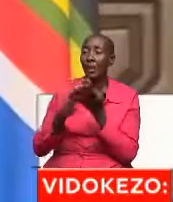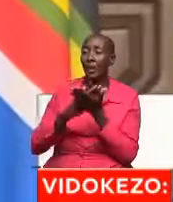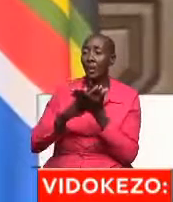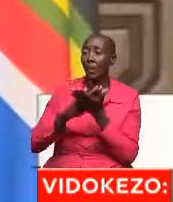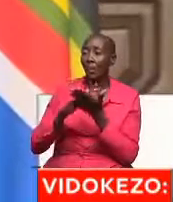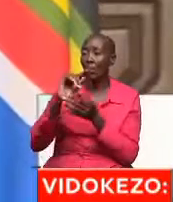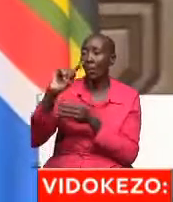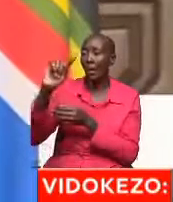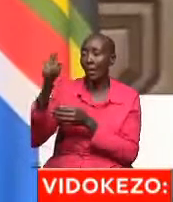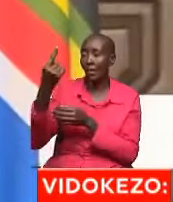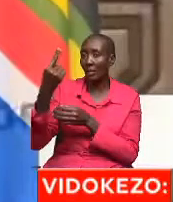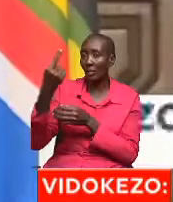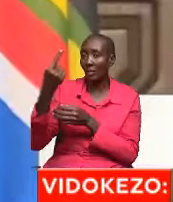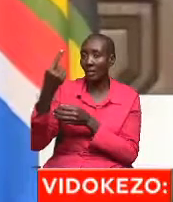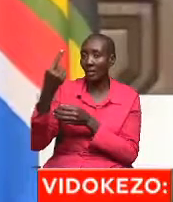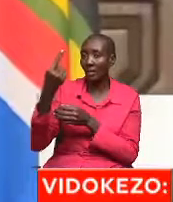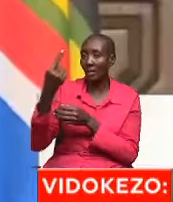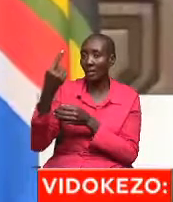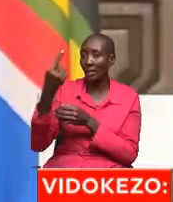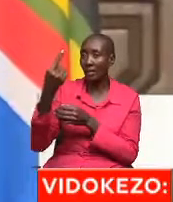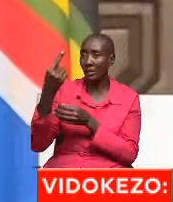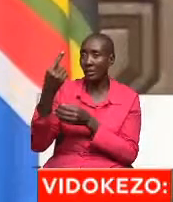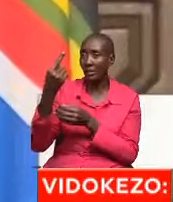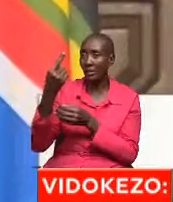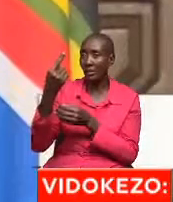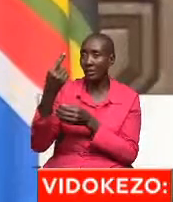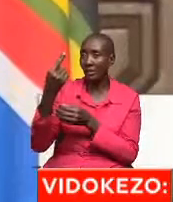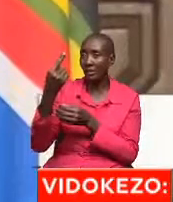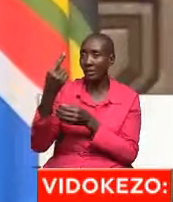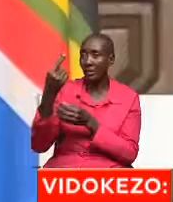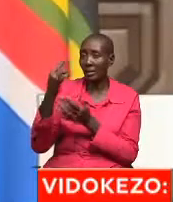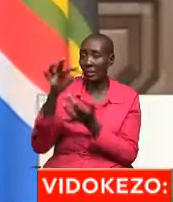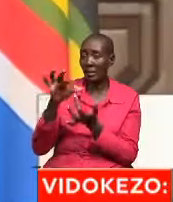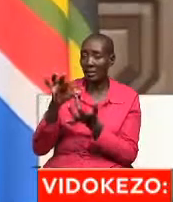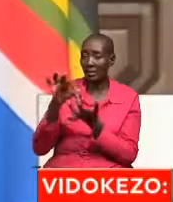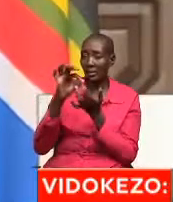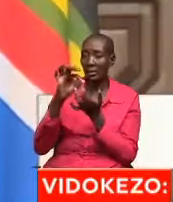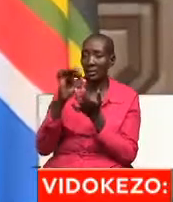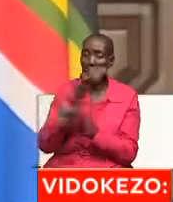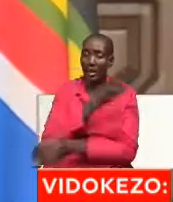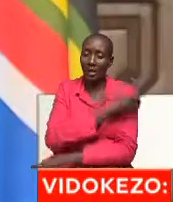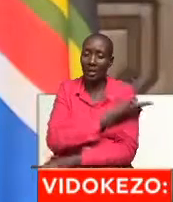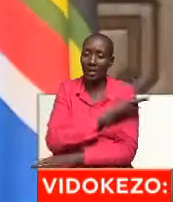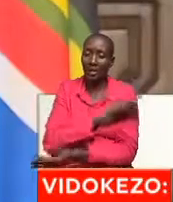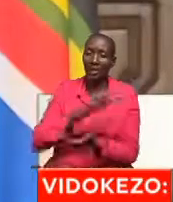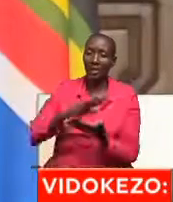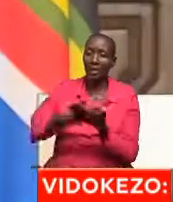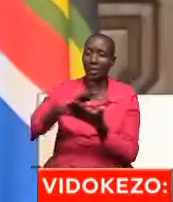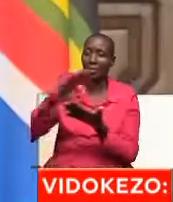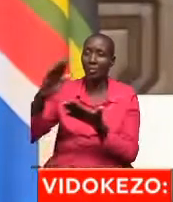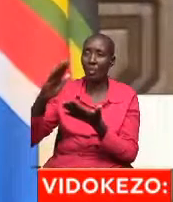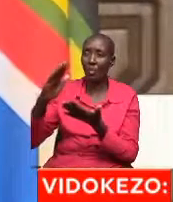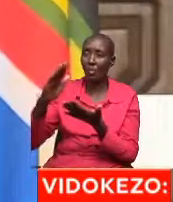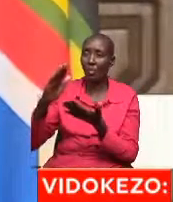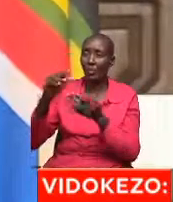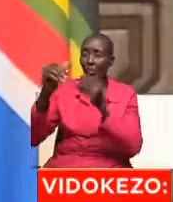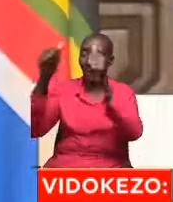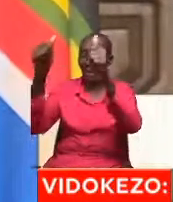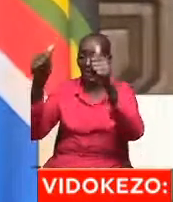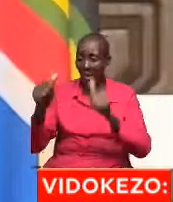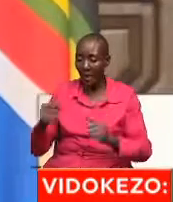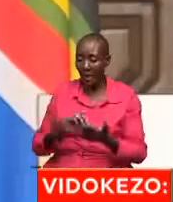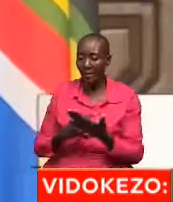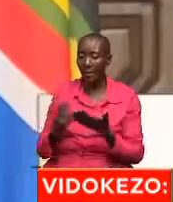1,000 staff, specifically doctors, will be advertised this week.